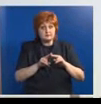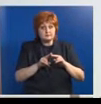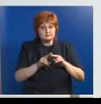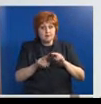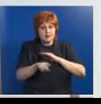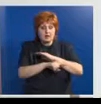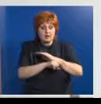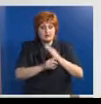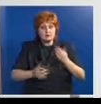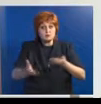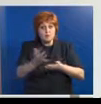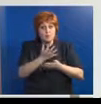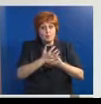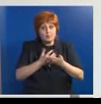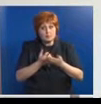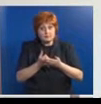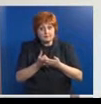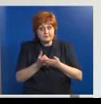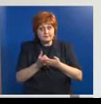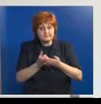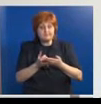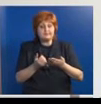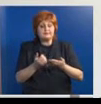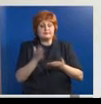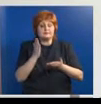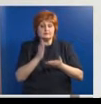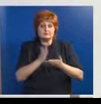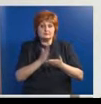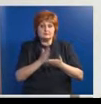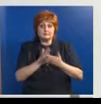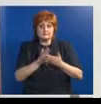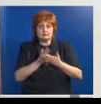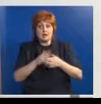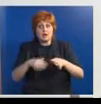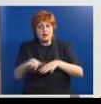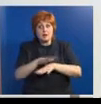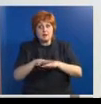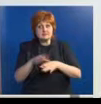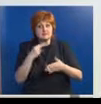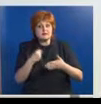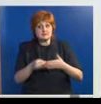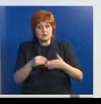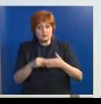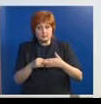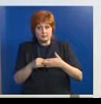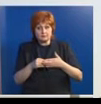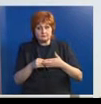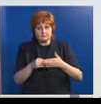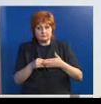конца уборки плодовой продукции. Естественно, там уже идет массовая закупка, в том числе где кондиционная,